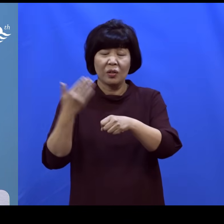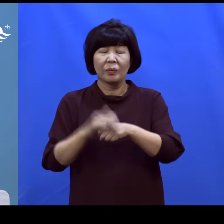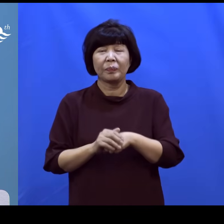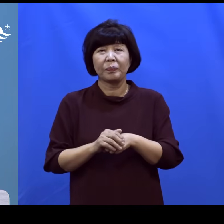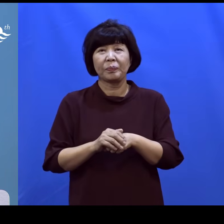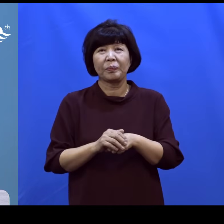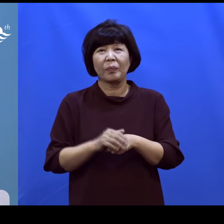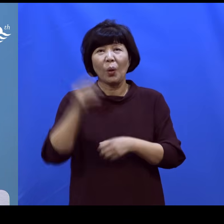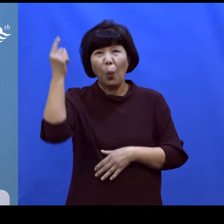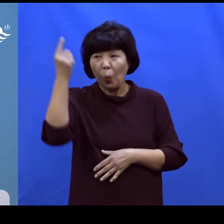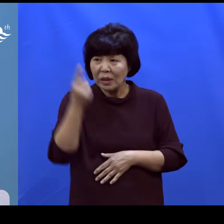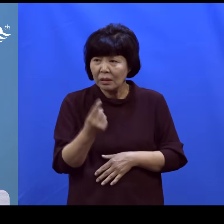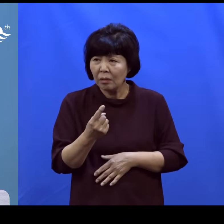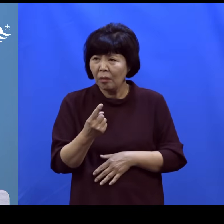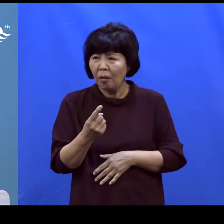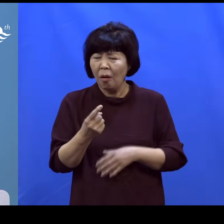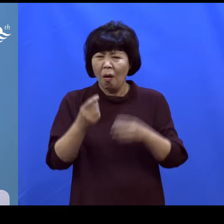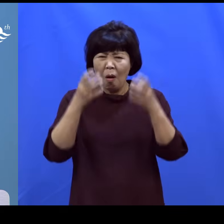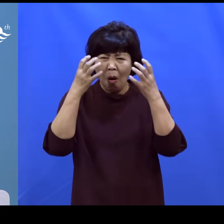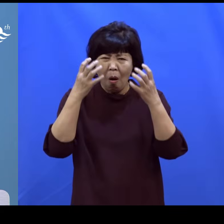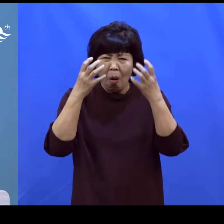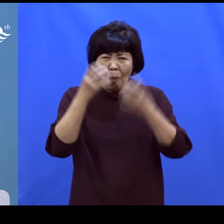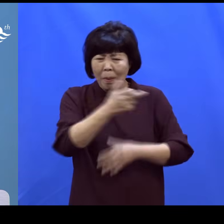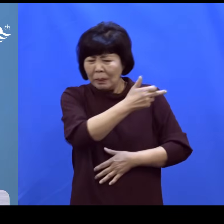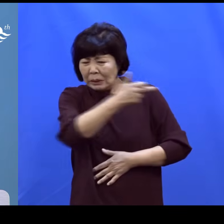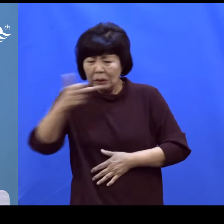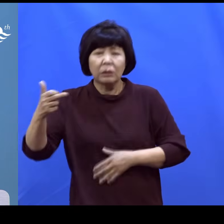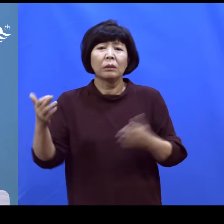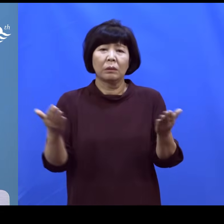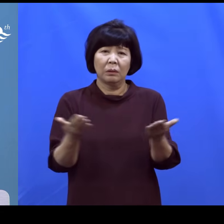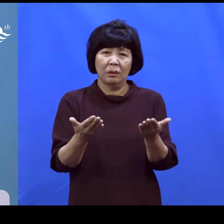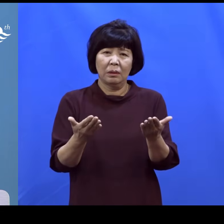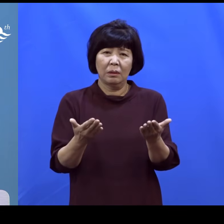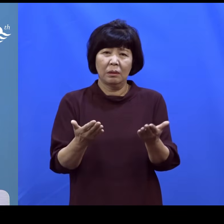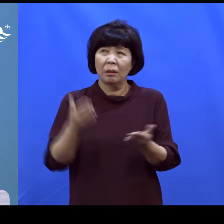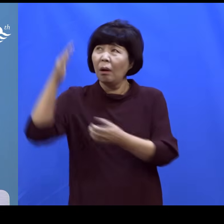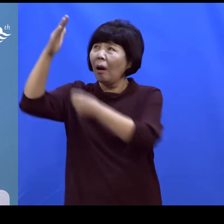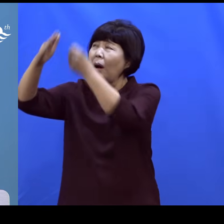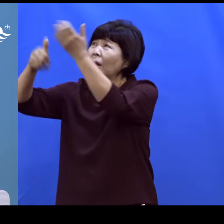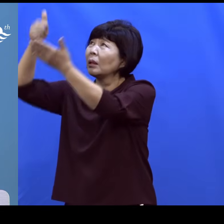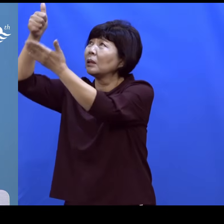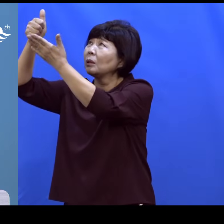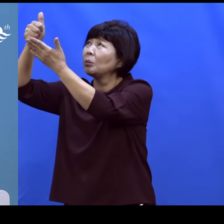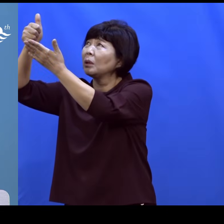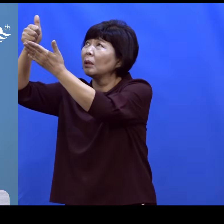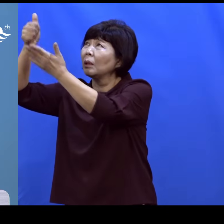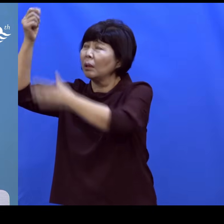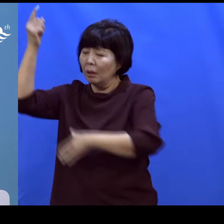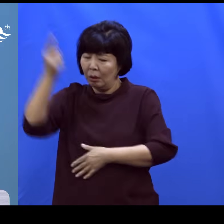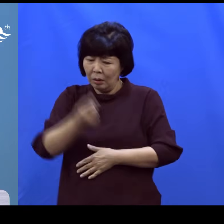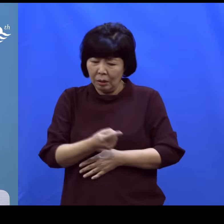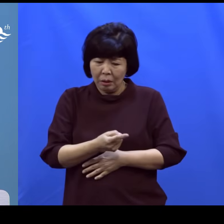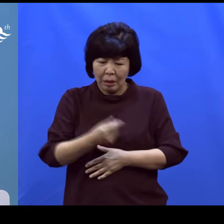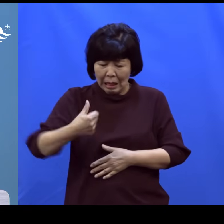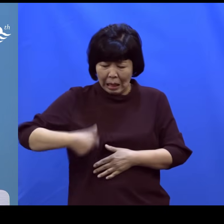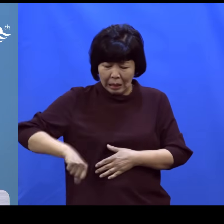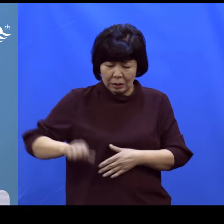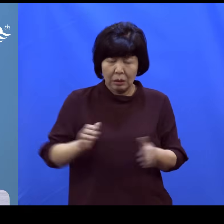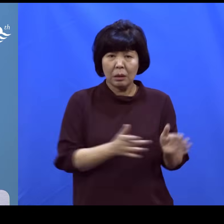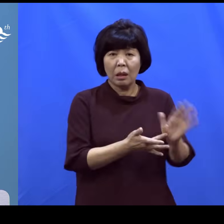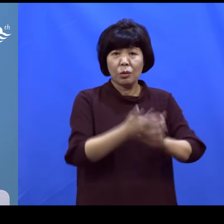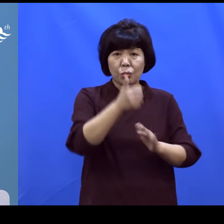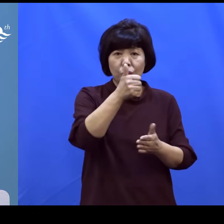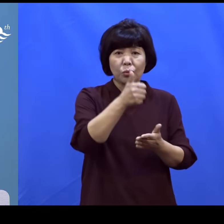사건은 여러분 작은 사건이 아니잖아요. 하나님이 인간이 되시는 사건은 위험한